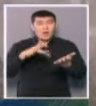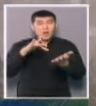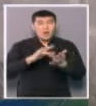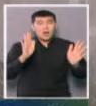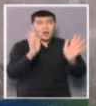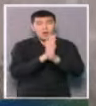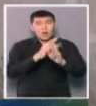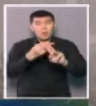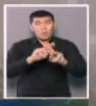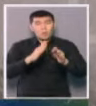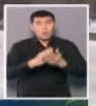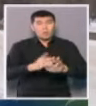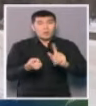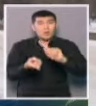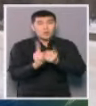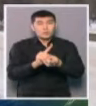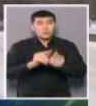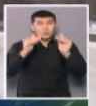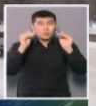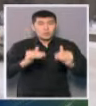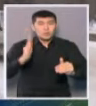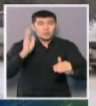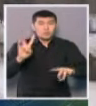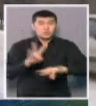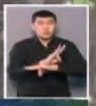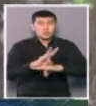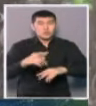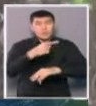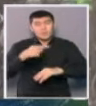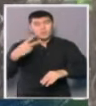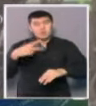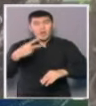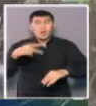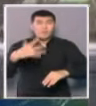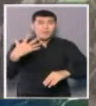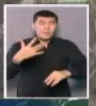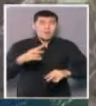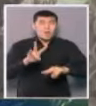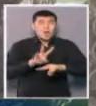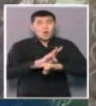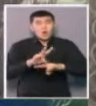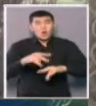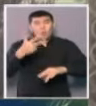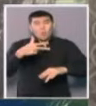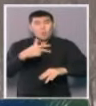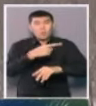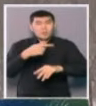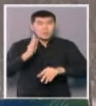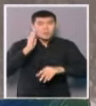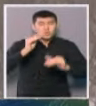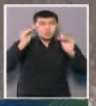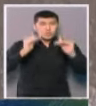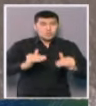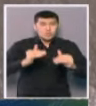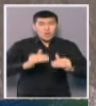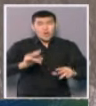ауа температурасы ауытқып, айтарлықтай төмендейді. Түнде -20-25, солтүстікте -30 градус аязға дейін